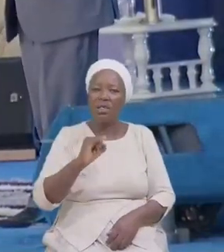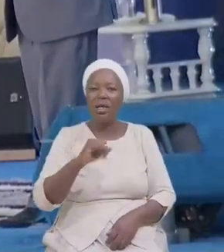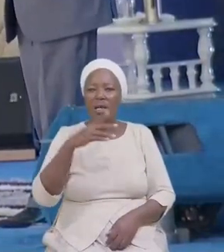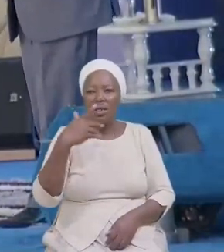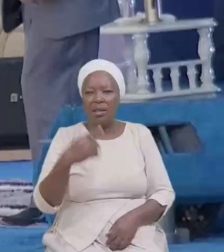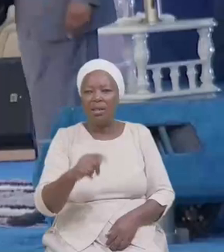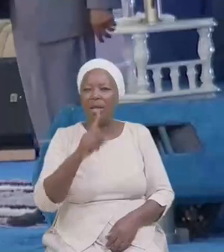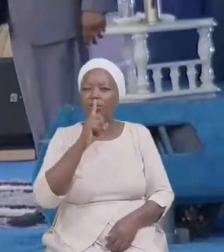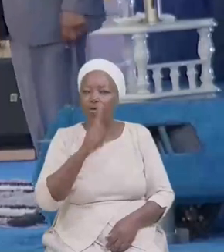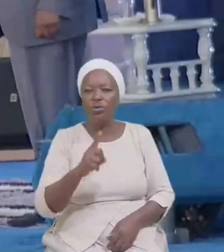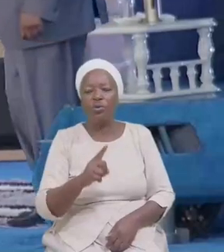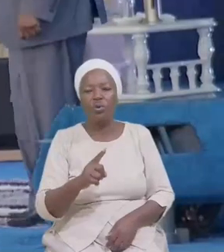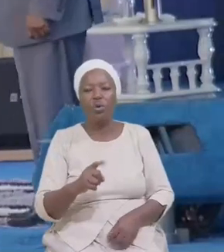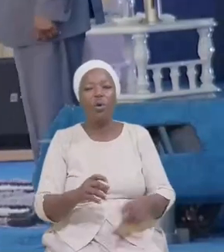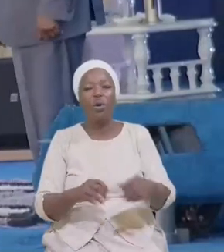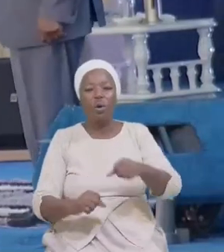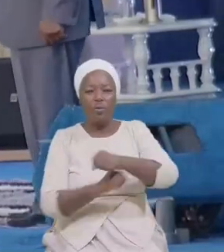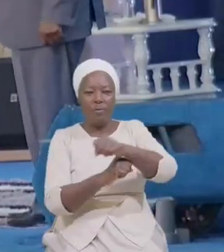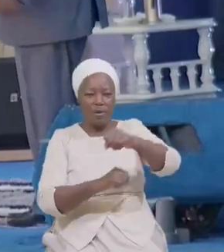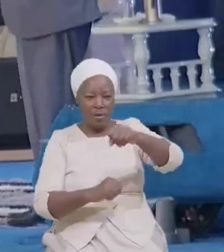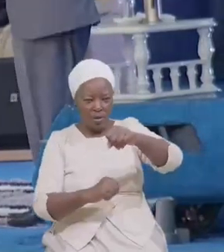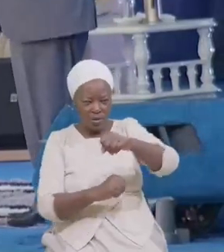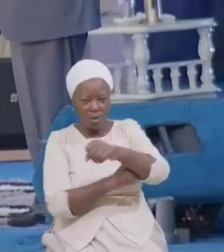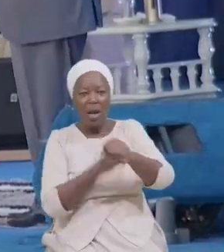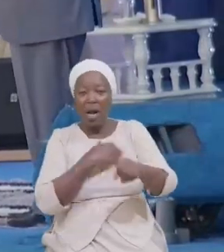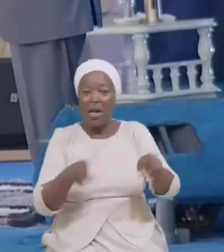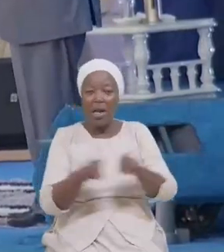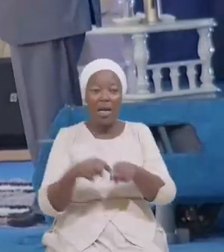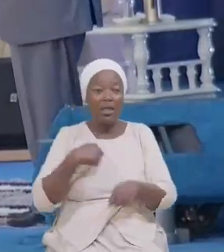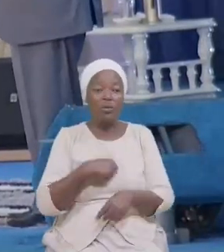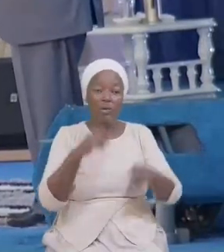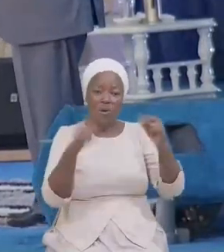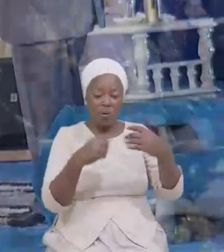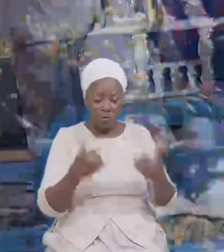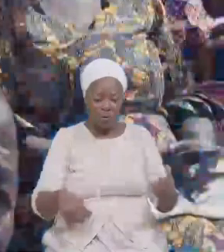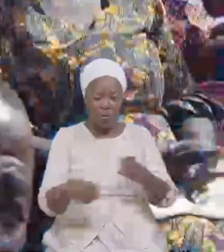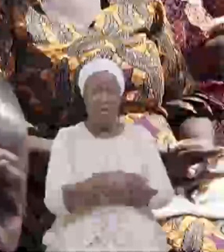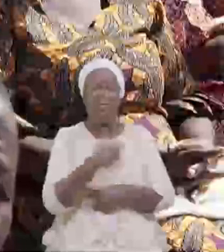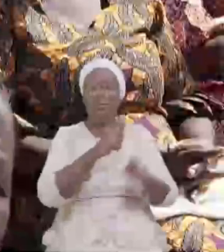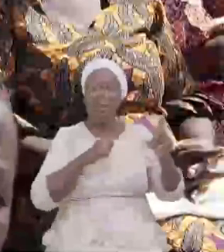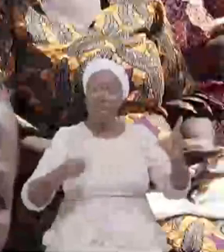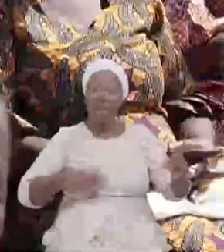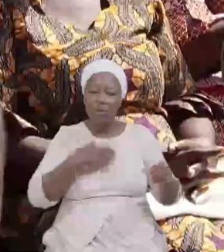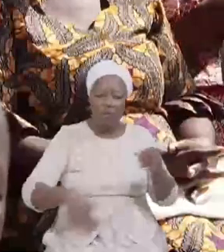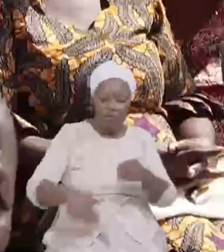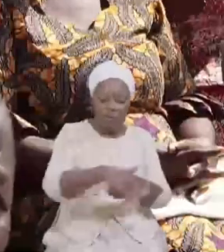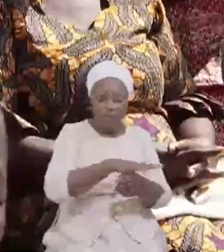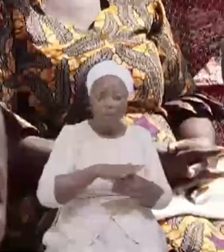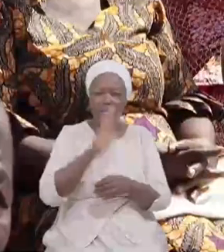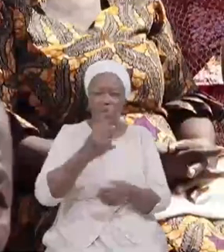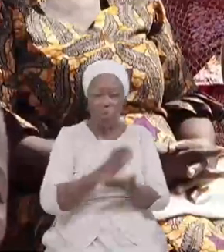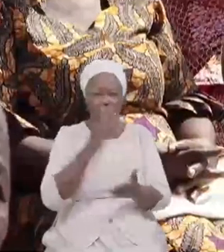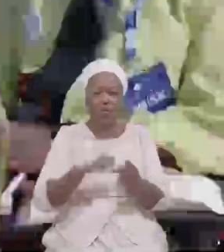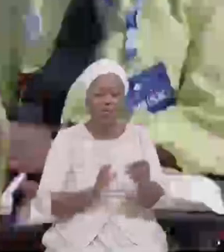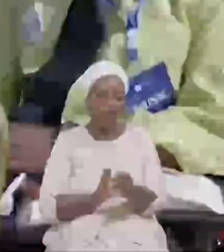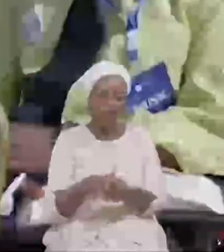la pierre angulaire solide. Et comme nous venons aujourd'hui, le Seigneur va remplir ta coupe à débordement au